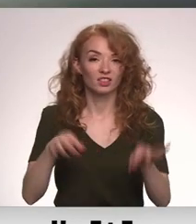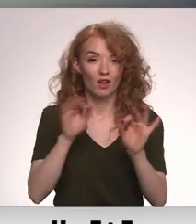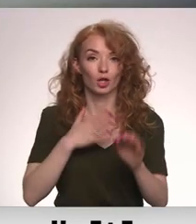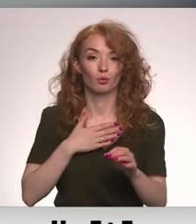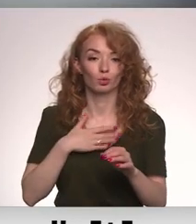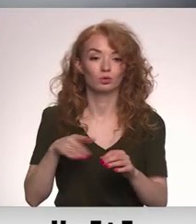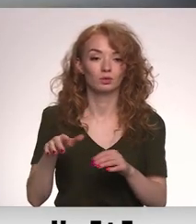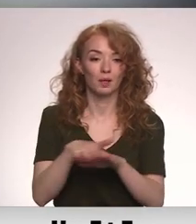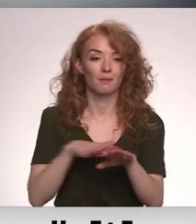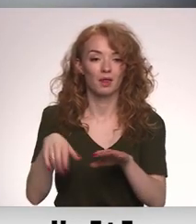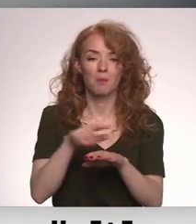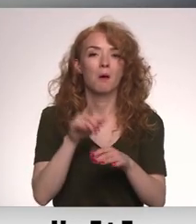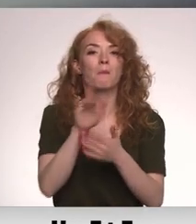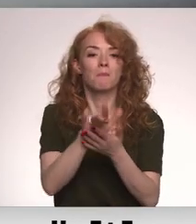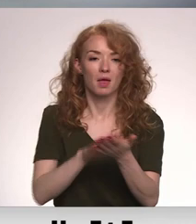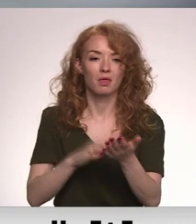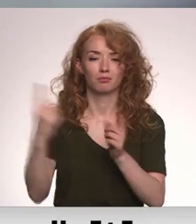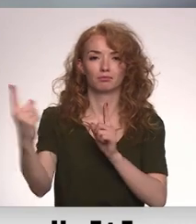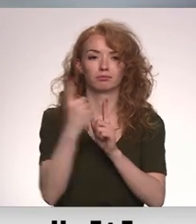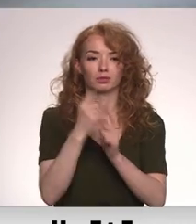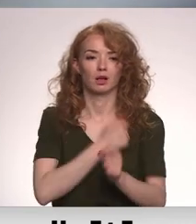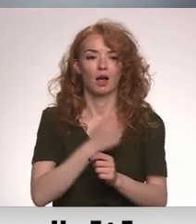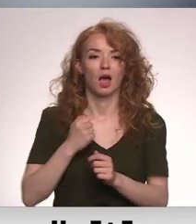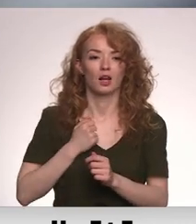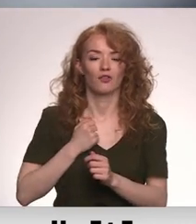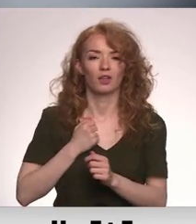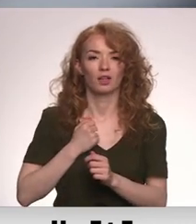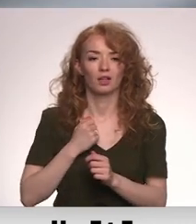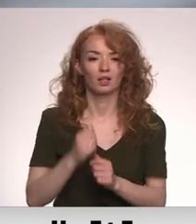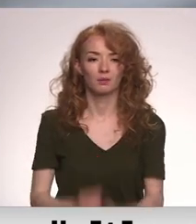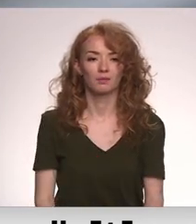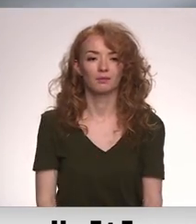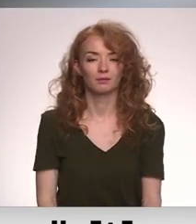kopienas. Piedodiet, pie manis pienāca karavīri.